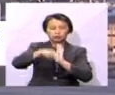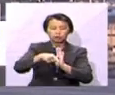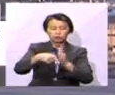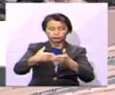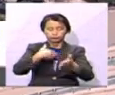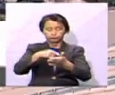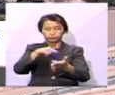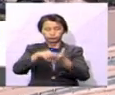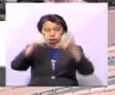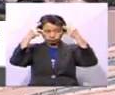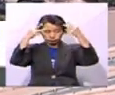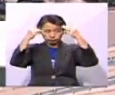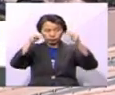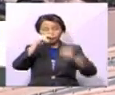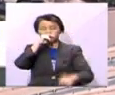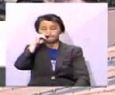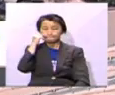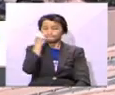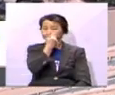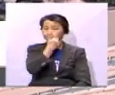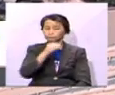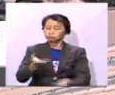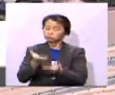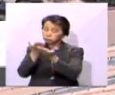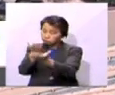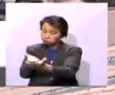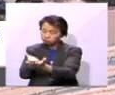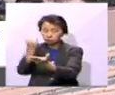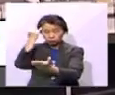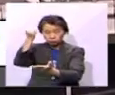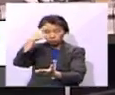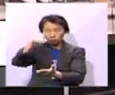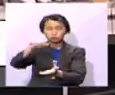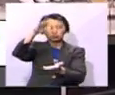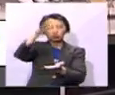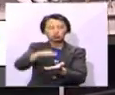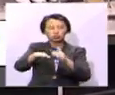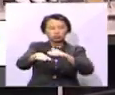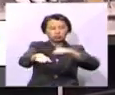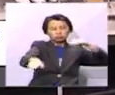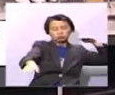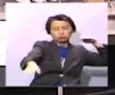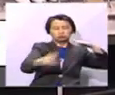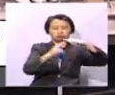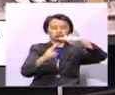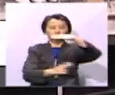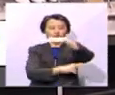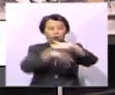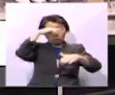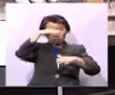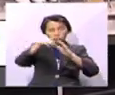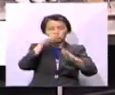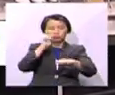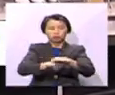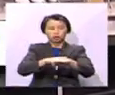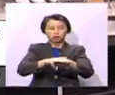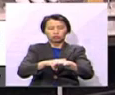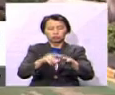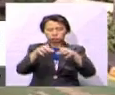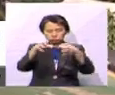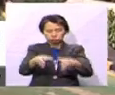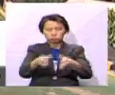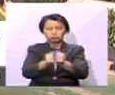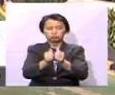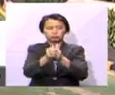Sebelum ini, Perdana Menteri Datuk Seri Najib Tun Razak mengajukan cadangan itu bagi mengurangkan kesesakan di Tambak Johor semasa sesi pemukiman